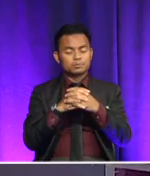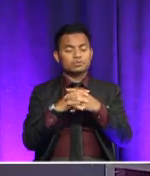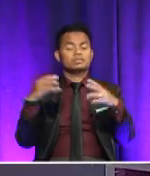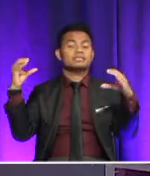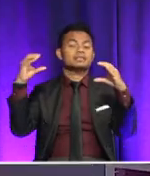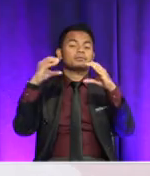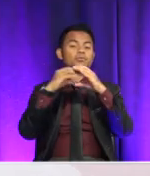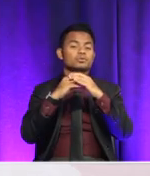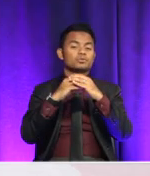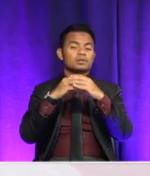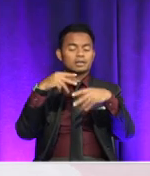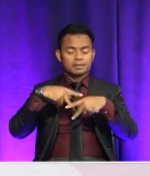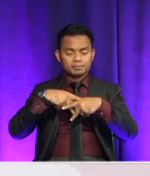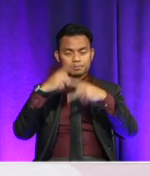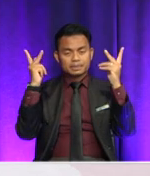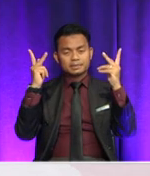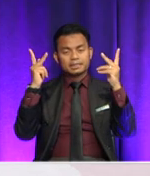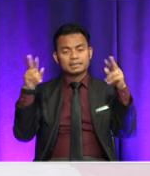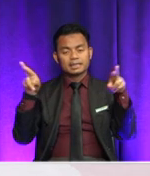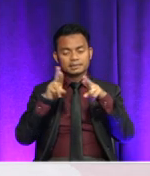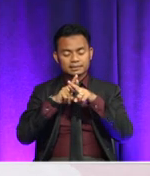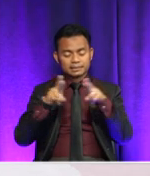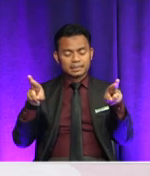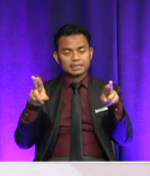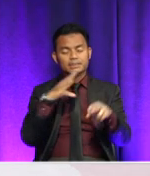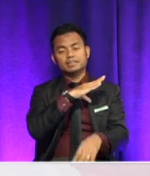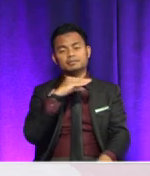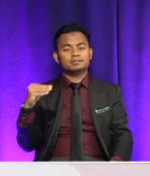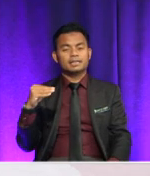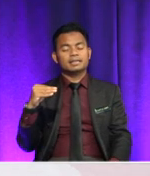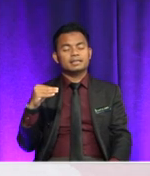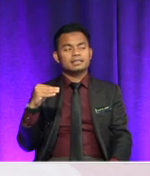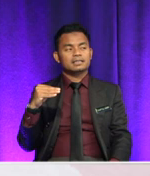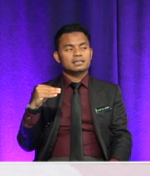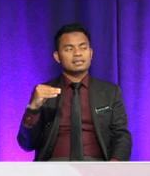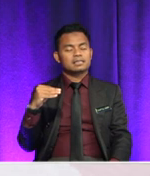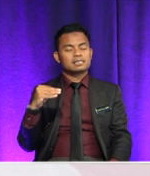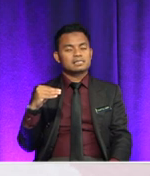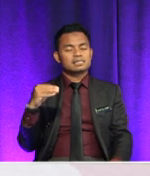relatif ke gabungan ke atas silakan Siapa yang nak coba